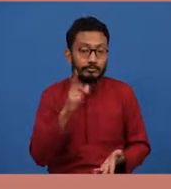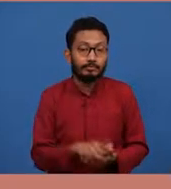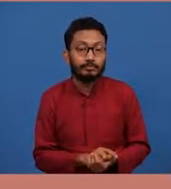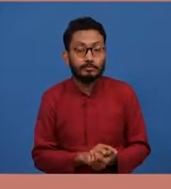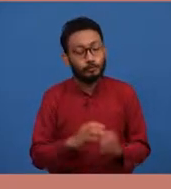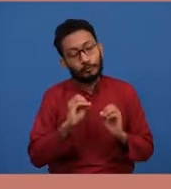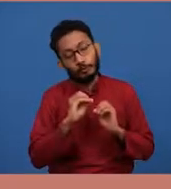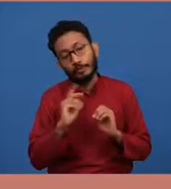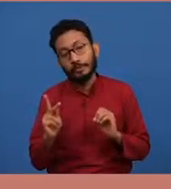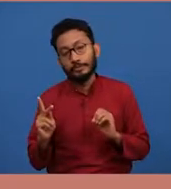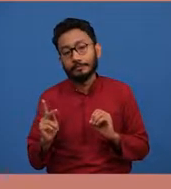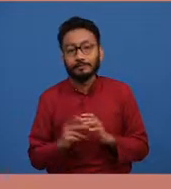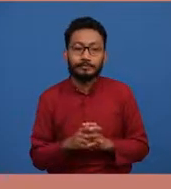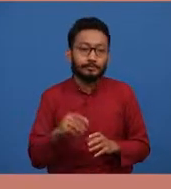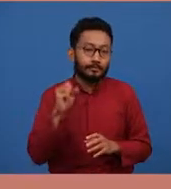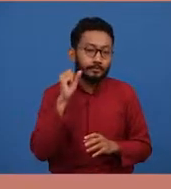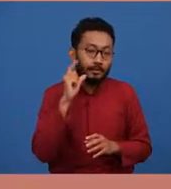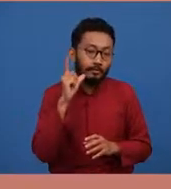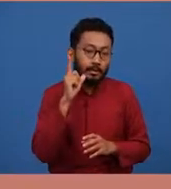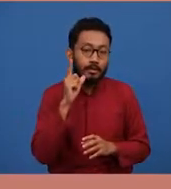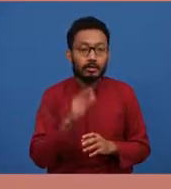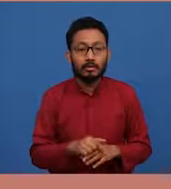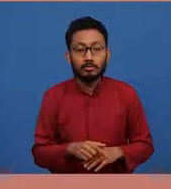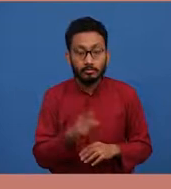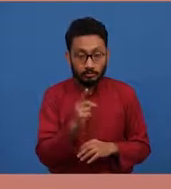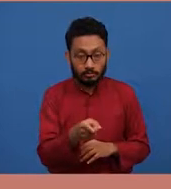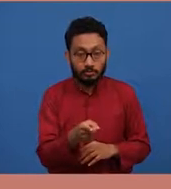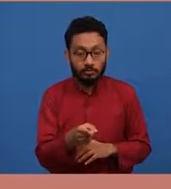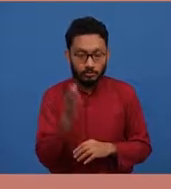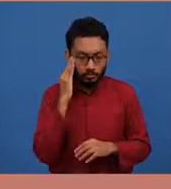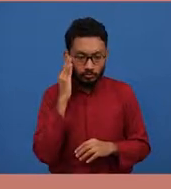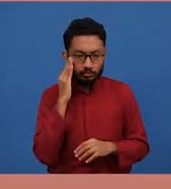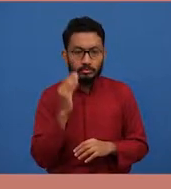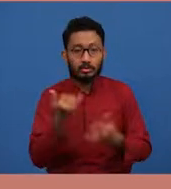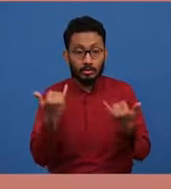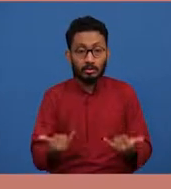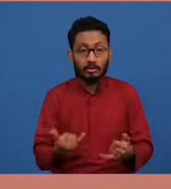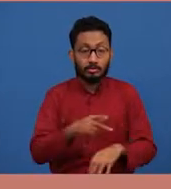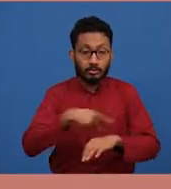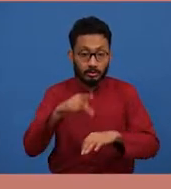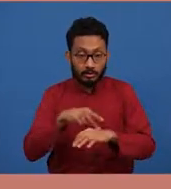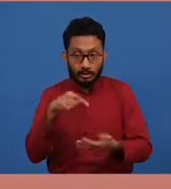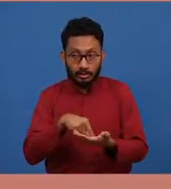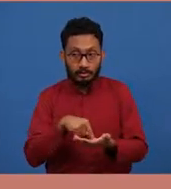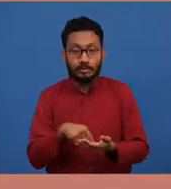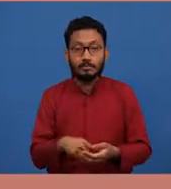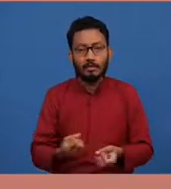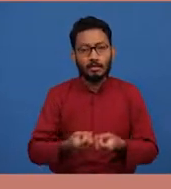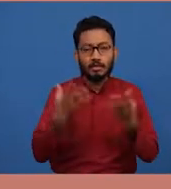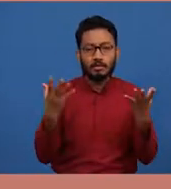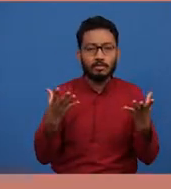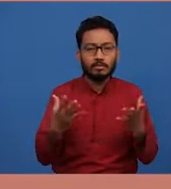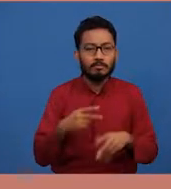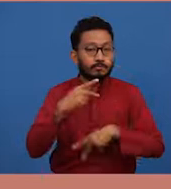Oh, Sang Lebah, kamu tahu keadaan pulau ini sekarang? Banyak sekali pengunjung